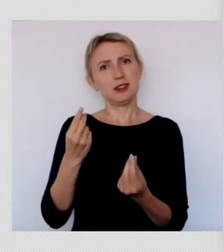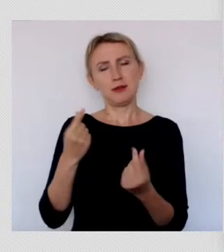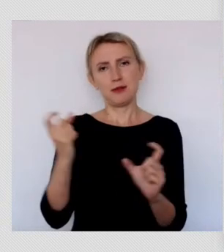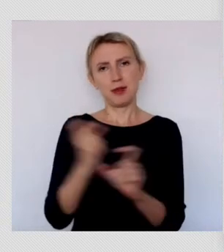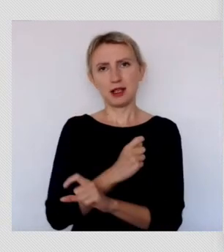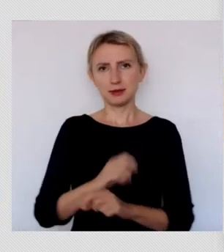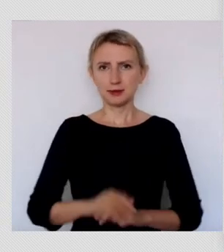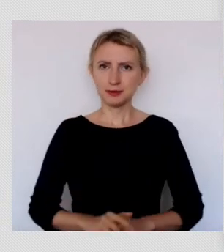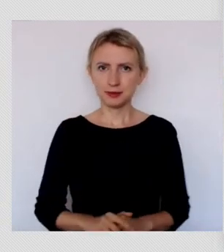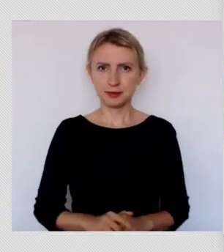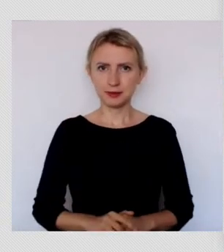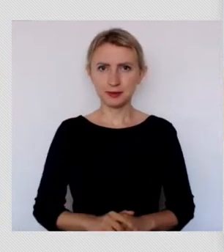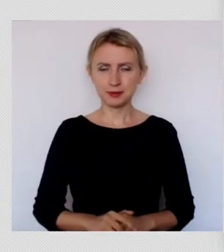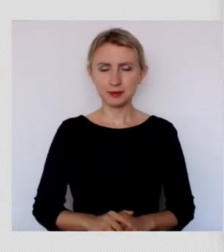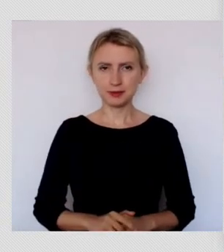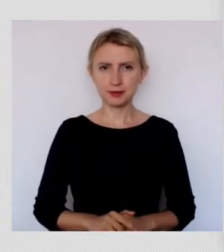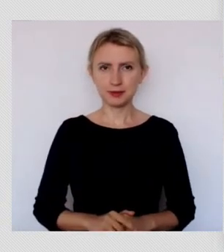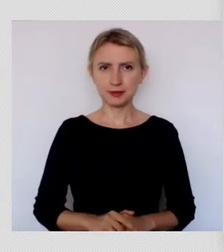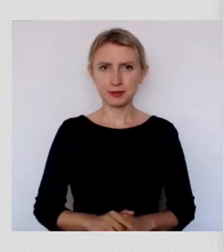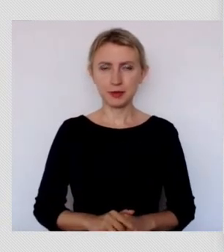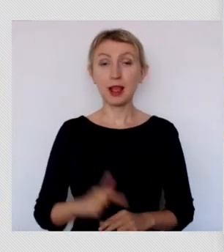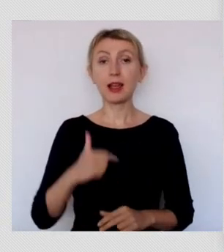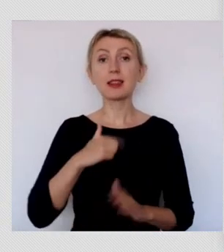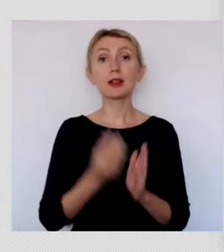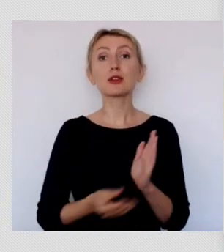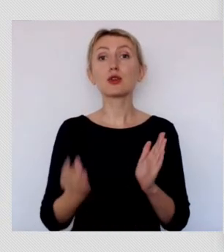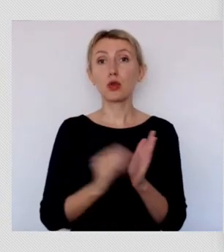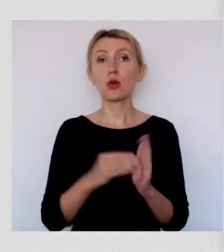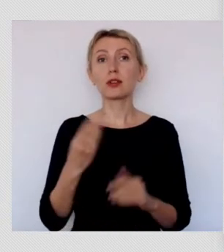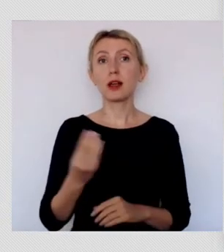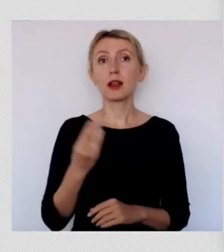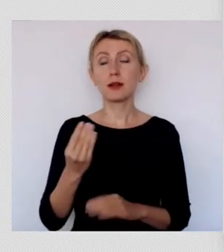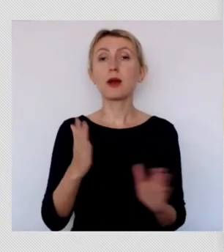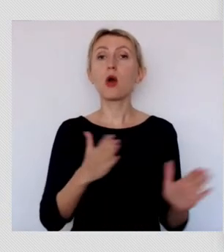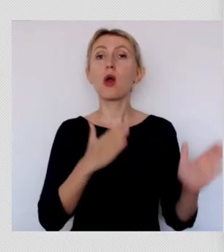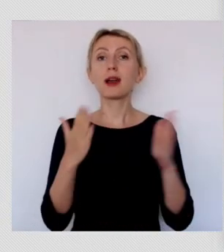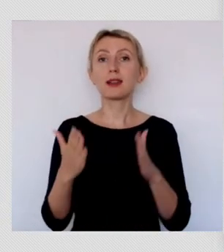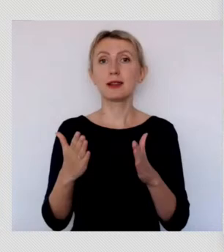publicznych. Na marginesie dodam, że w kolejnych